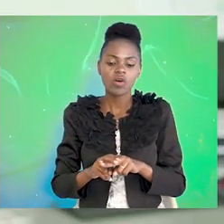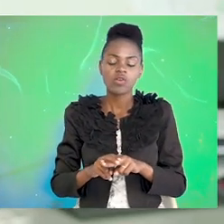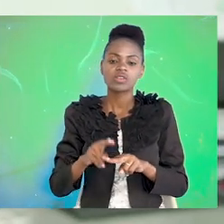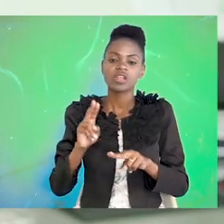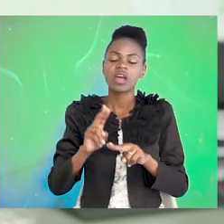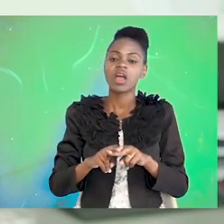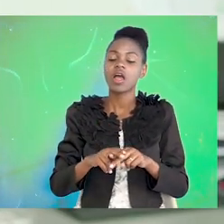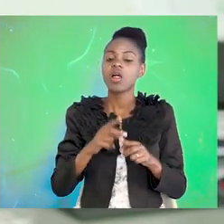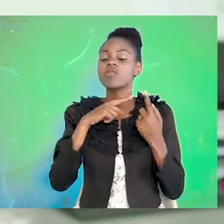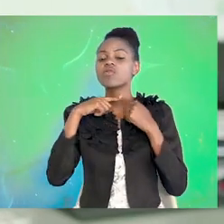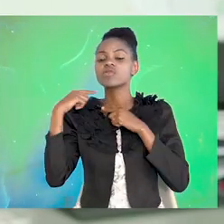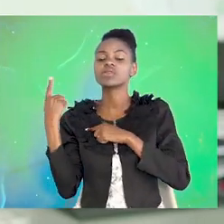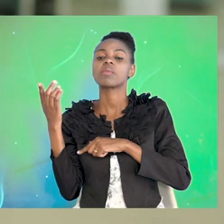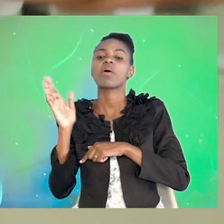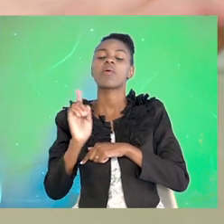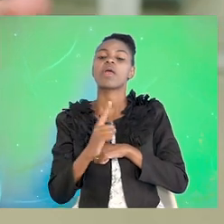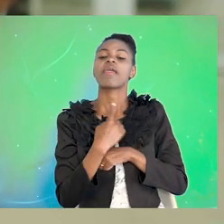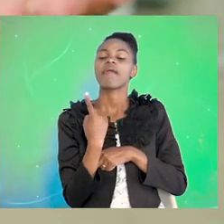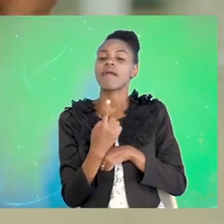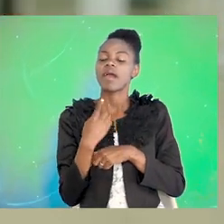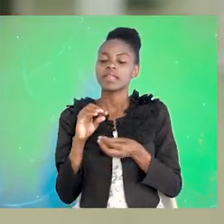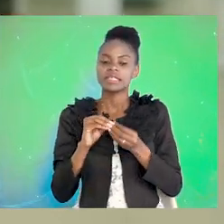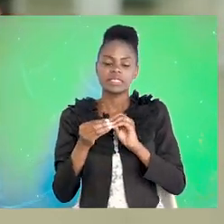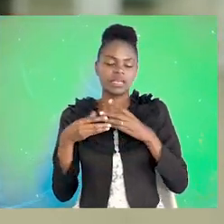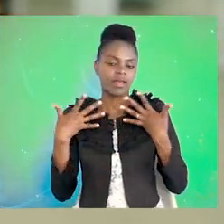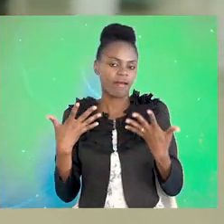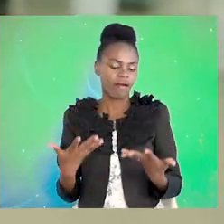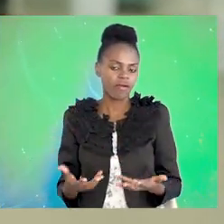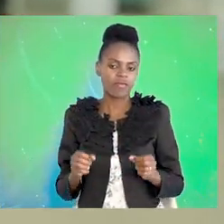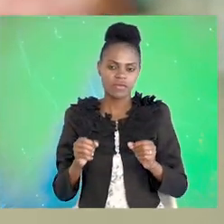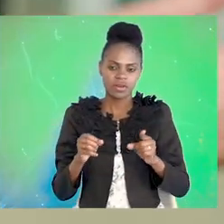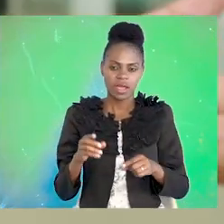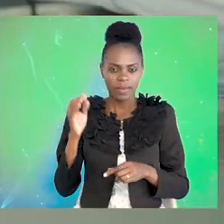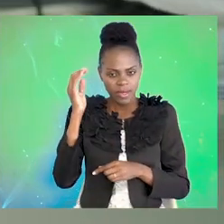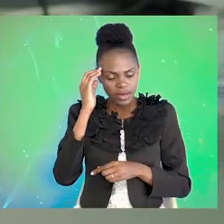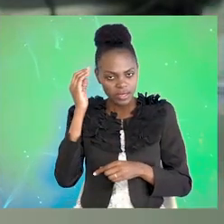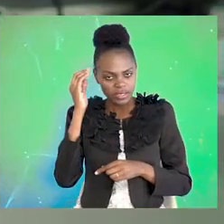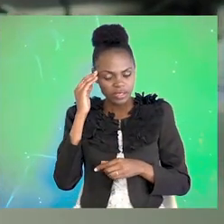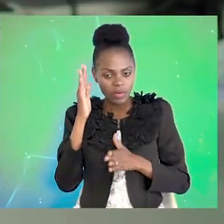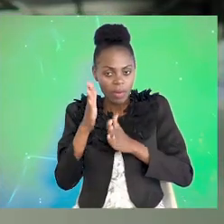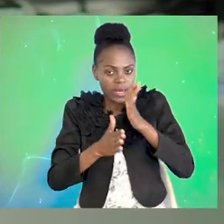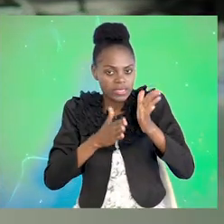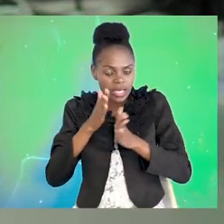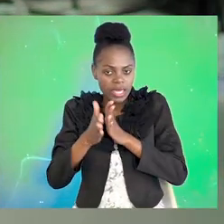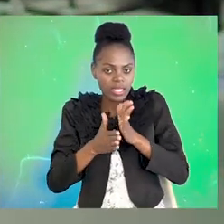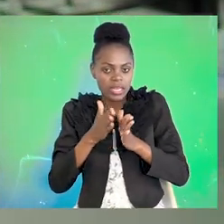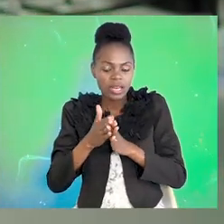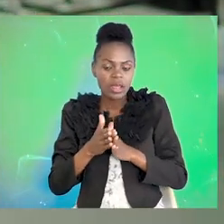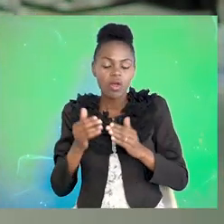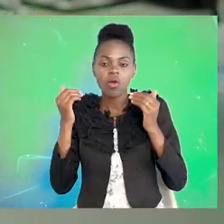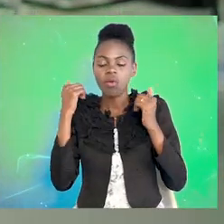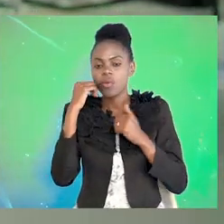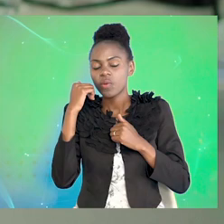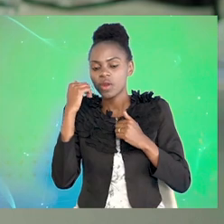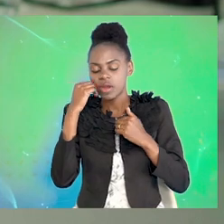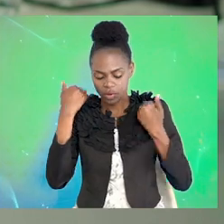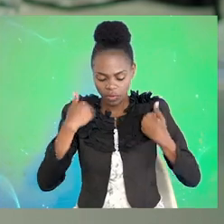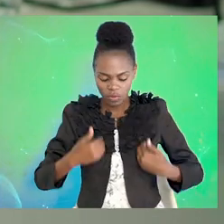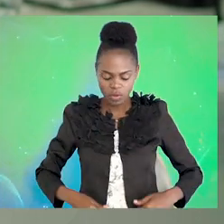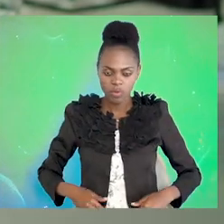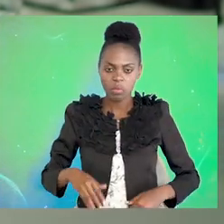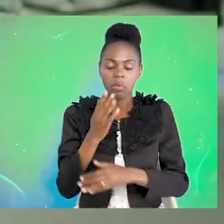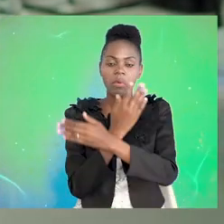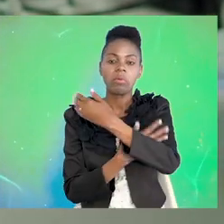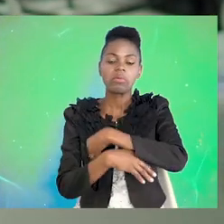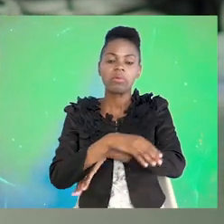kudzikwirira wekha mu dzenje la manda. Ndeti tani, tiyambe tazindikira kaye zizindikiro, kutentha kwa thupi nseru